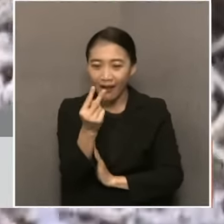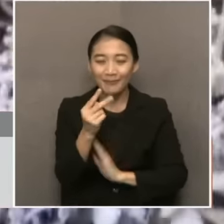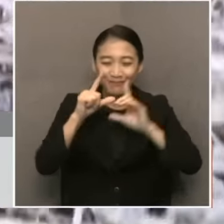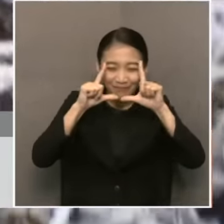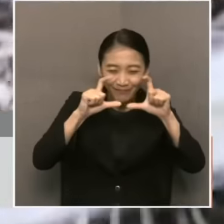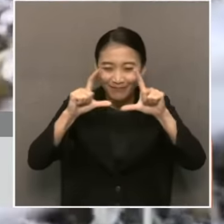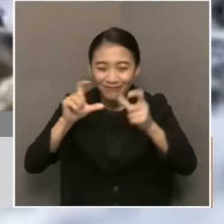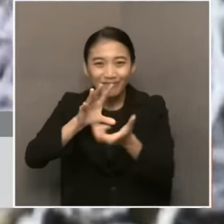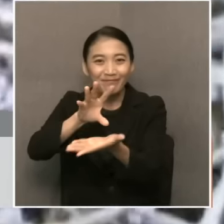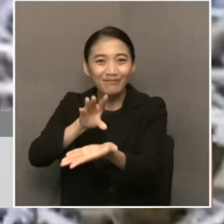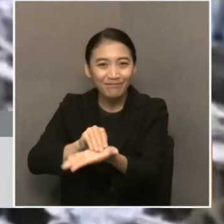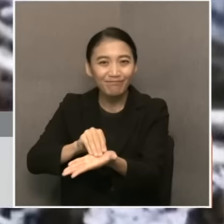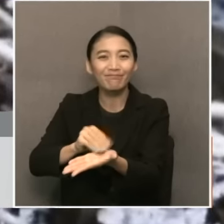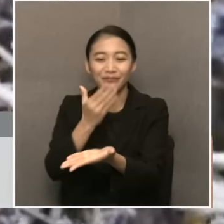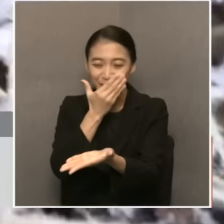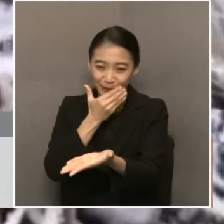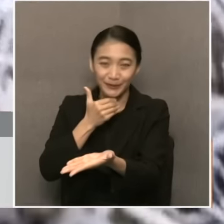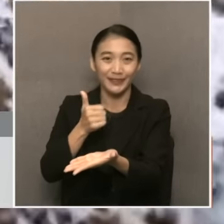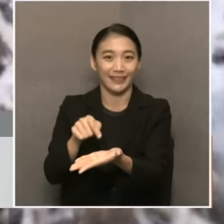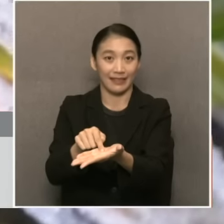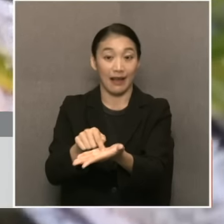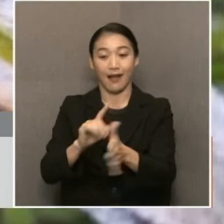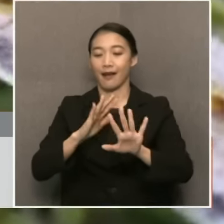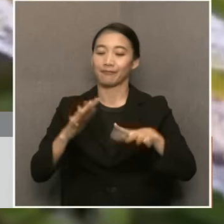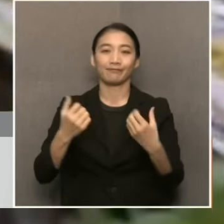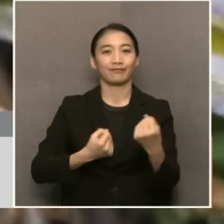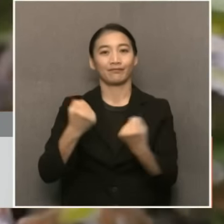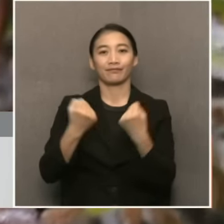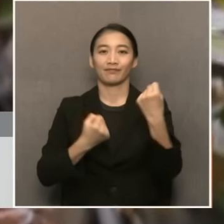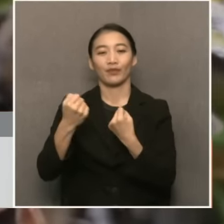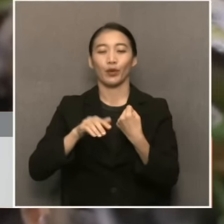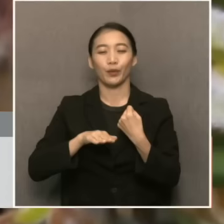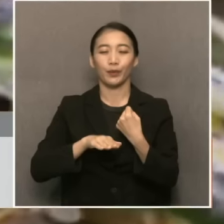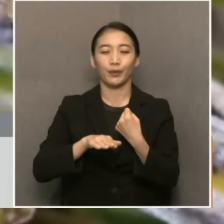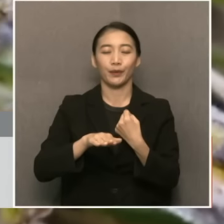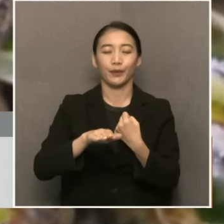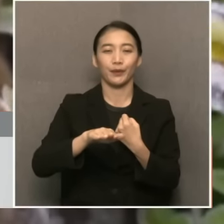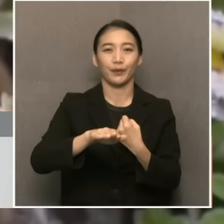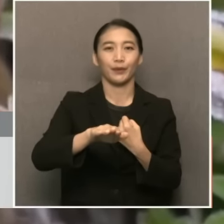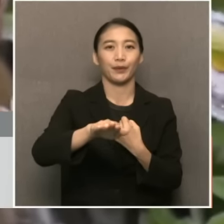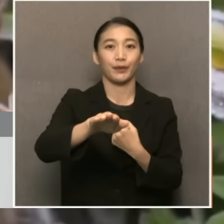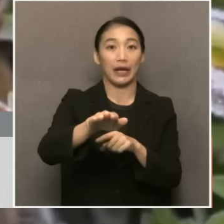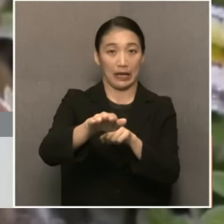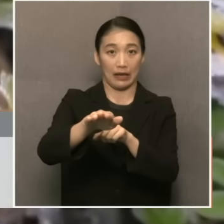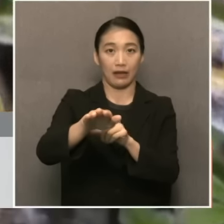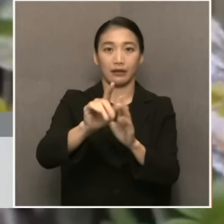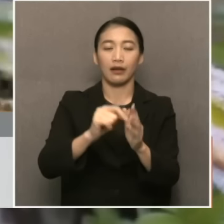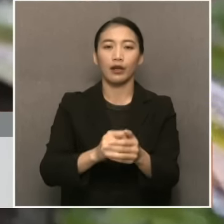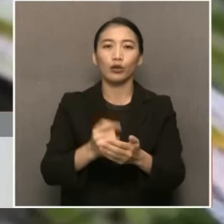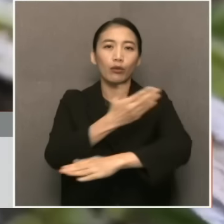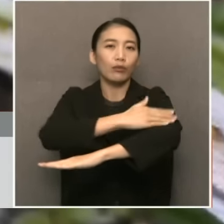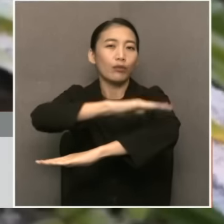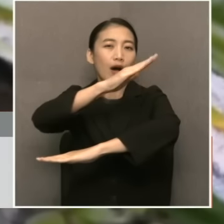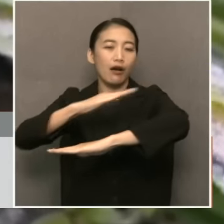ไว้โดยก่อนที่จะขับรถขึ้นต่อไปยังยอดดอยนะคะอุณหภูมิต่ำสุดที่ยอดดอยเช้